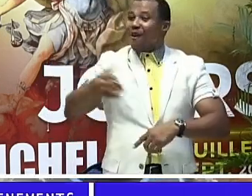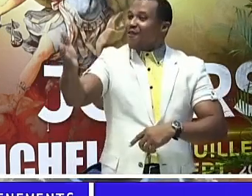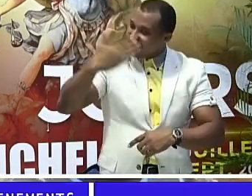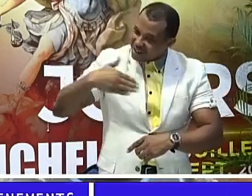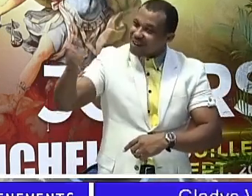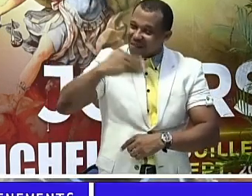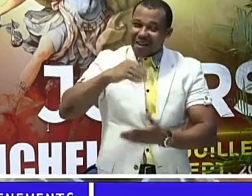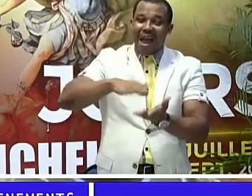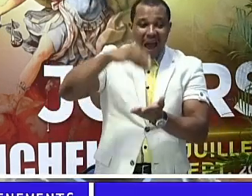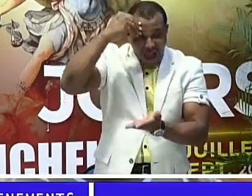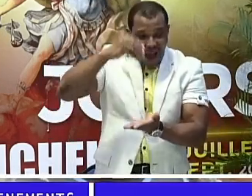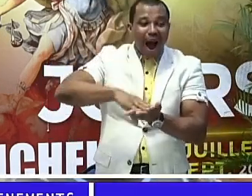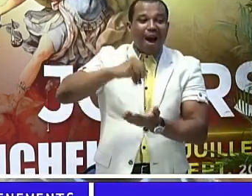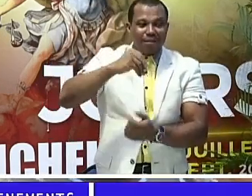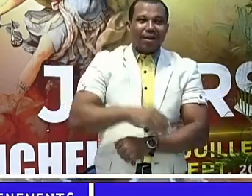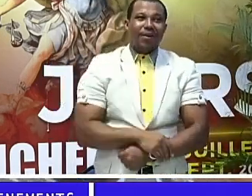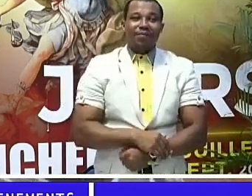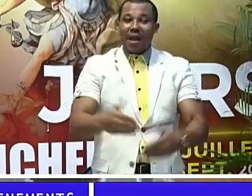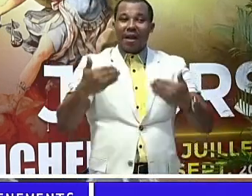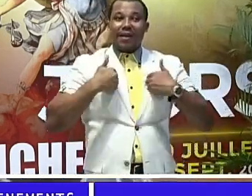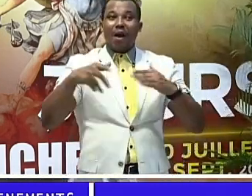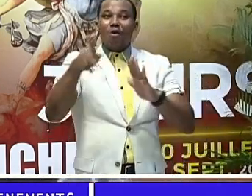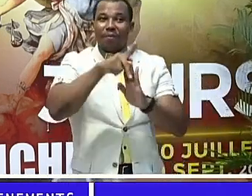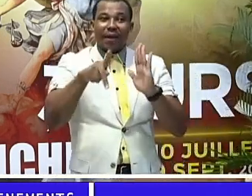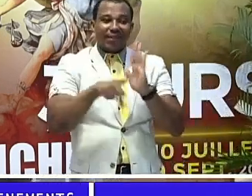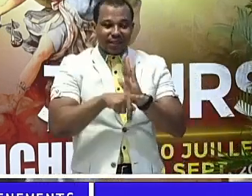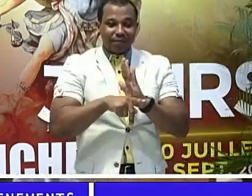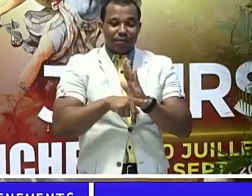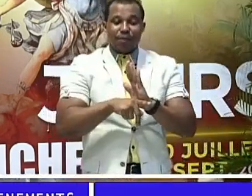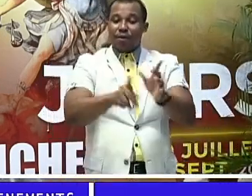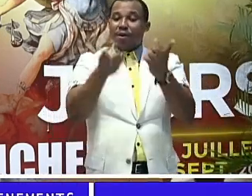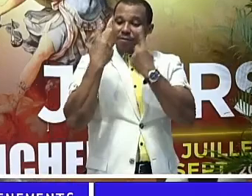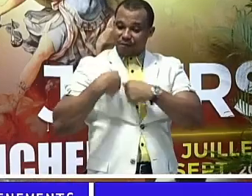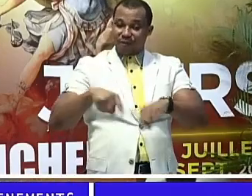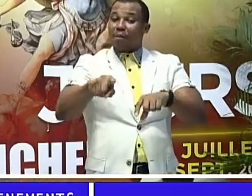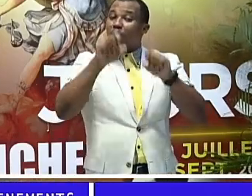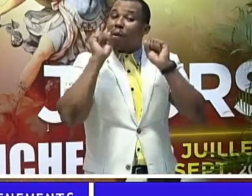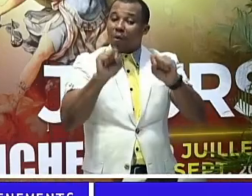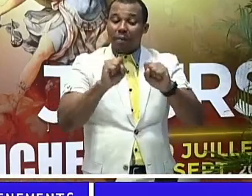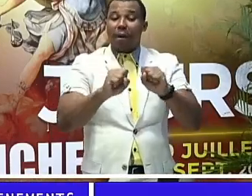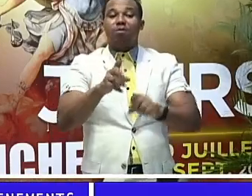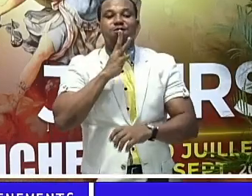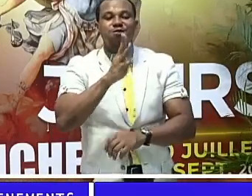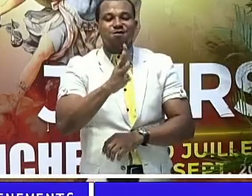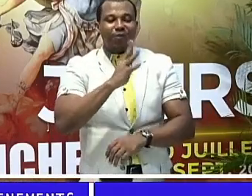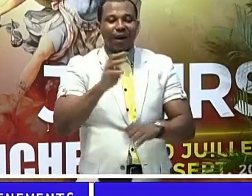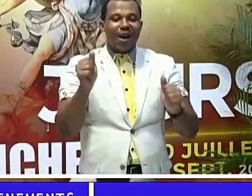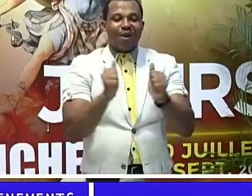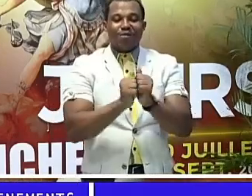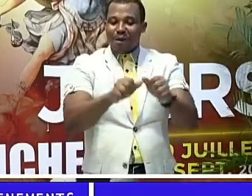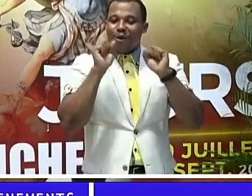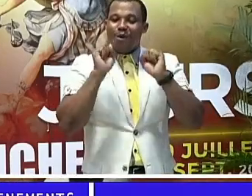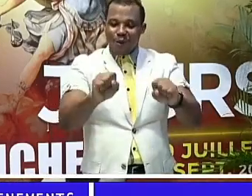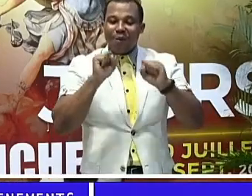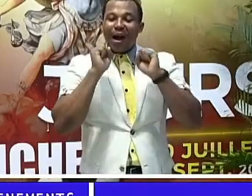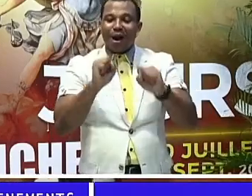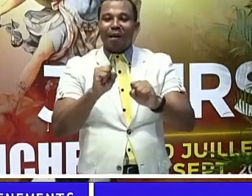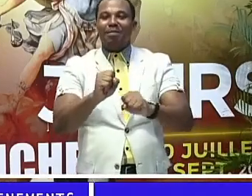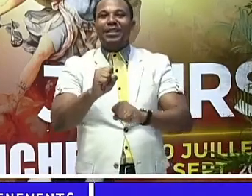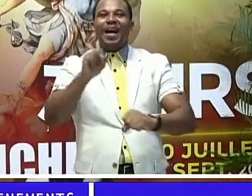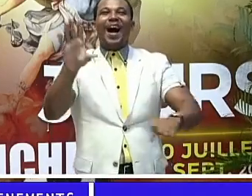vite. Gon principe nan chanter que de pou ka parler ou ka chanter. De pou voir ka faire